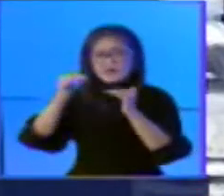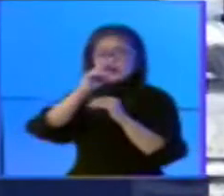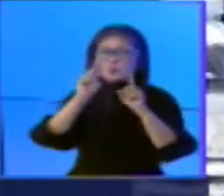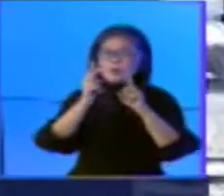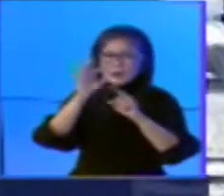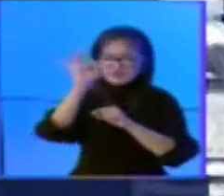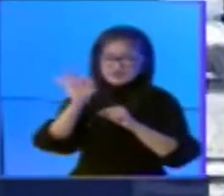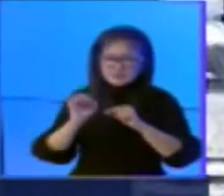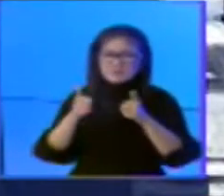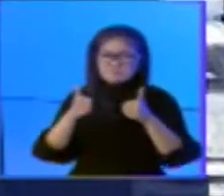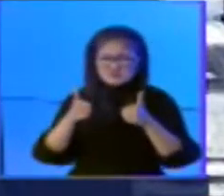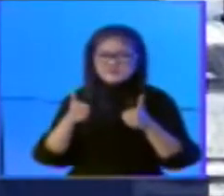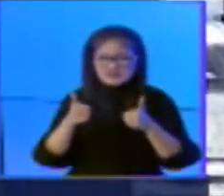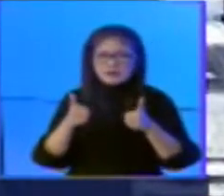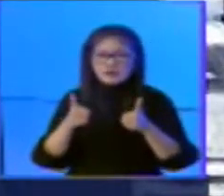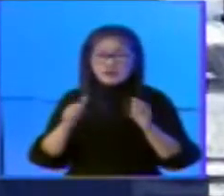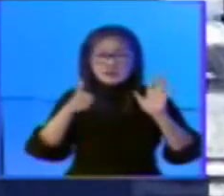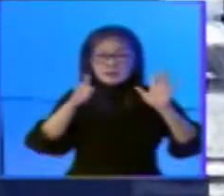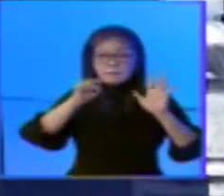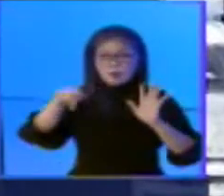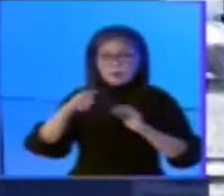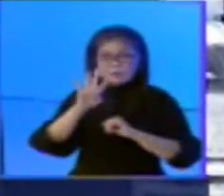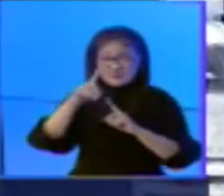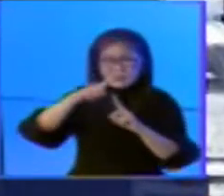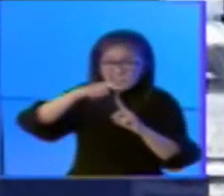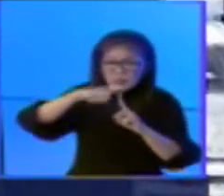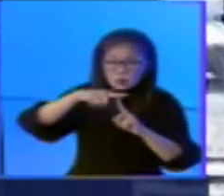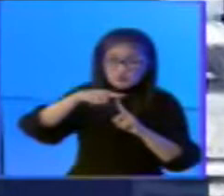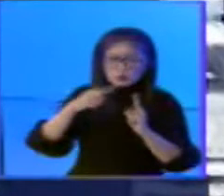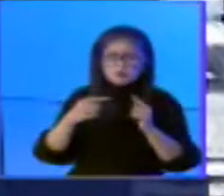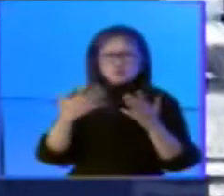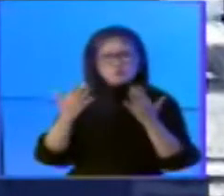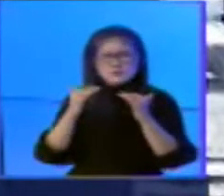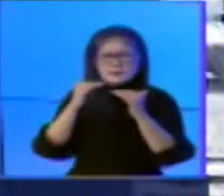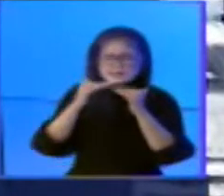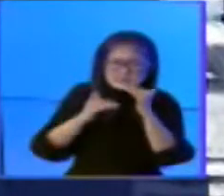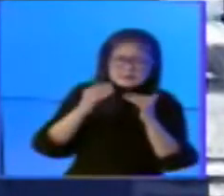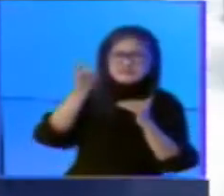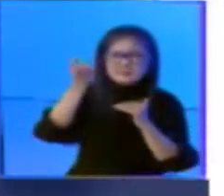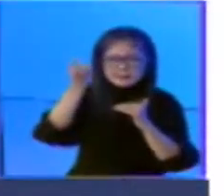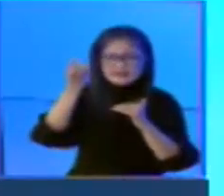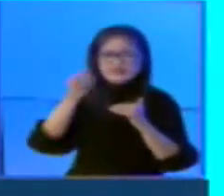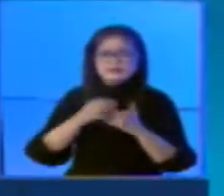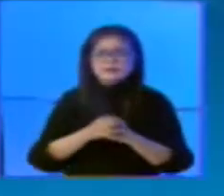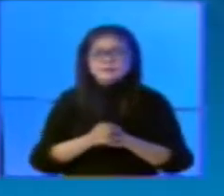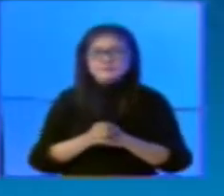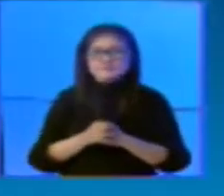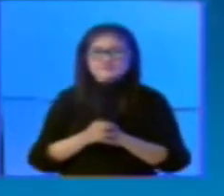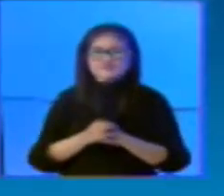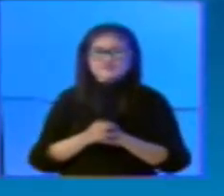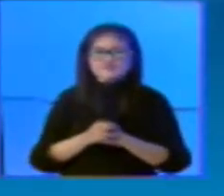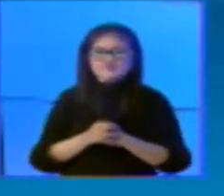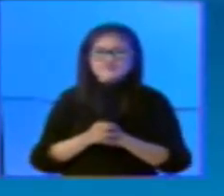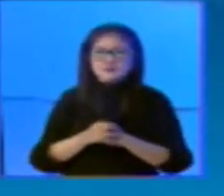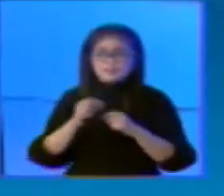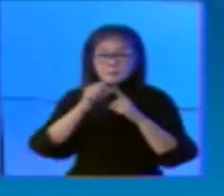menjadi 3,6 triliun, relatif lebih kecil daripada televisi dan konten. PT